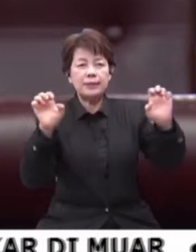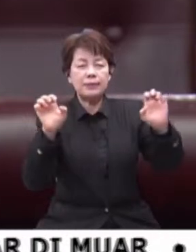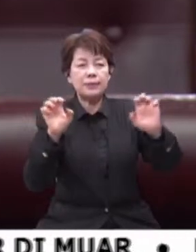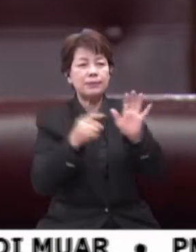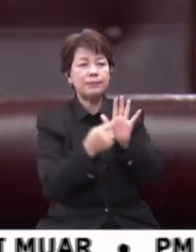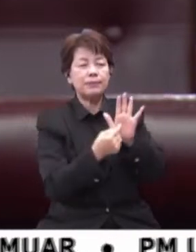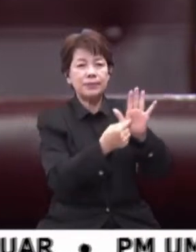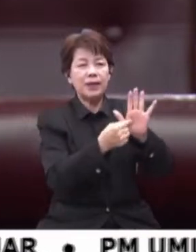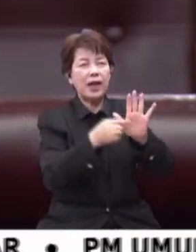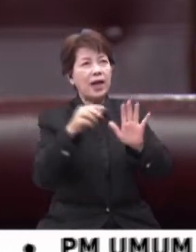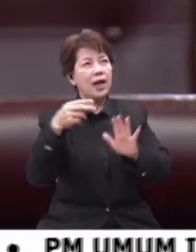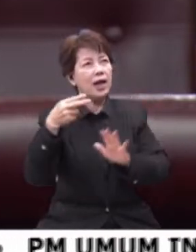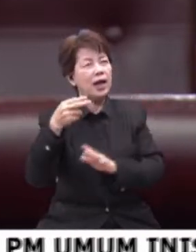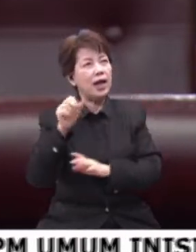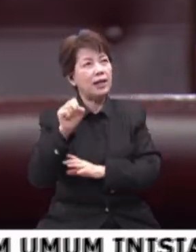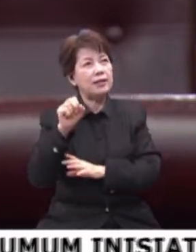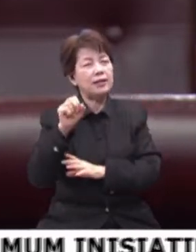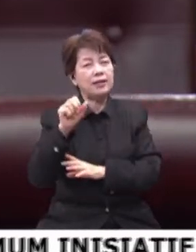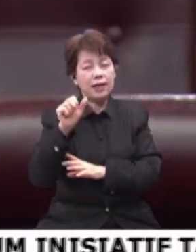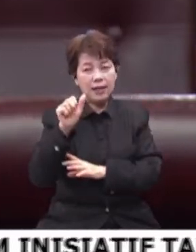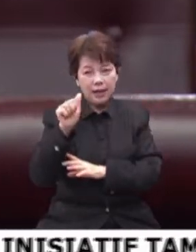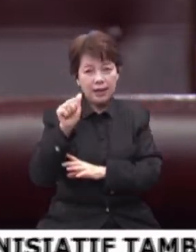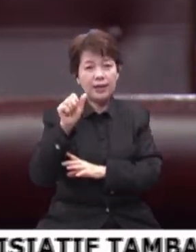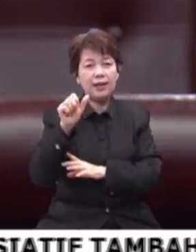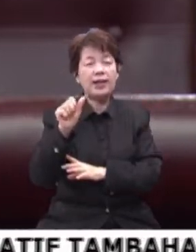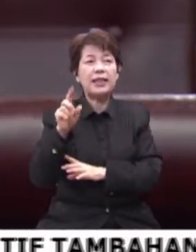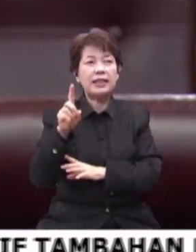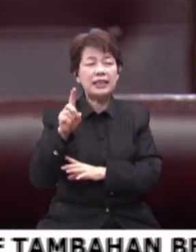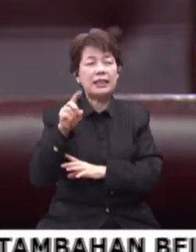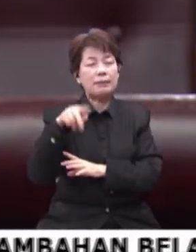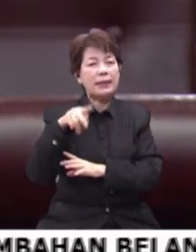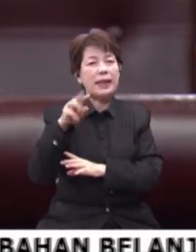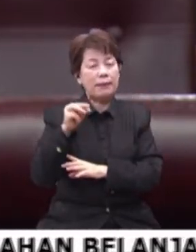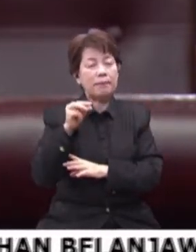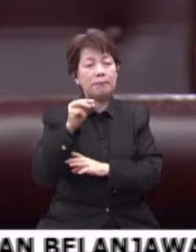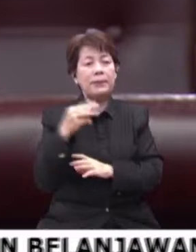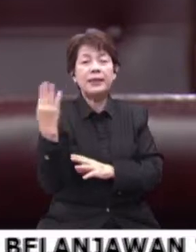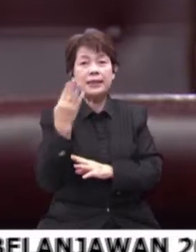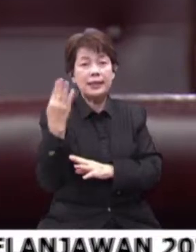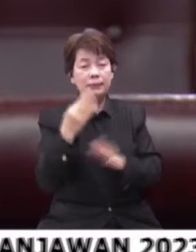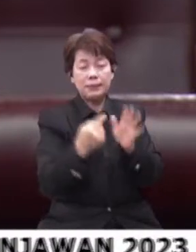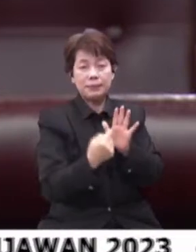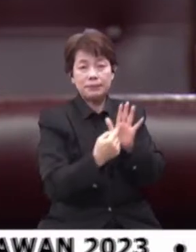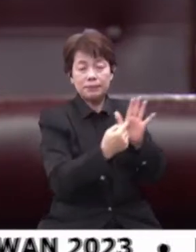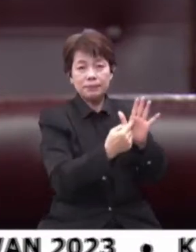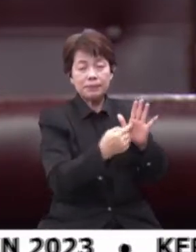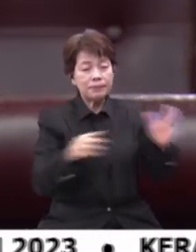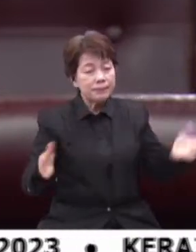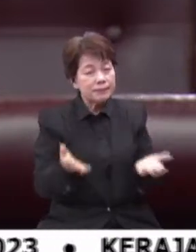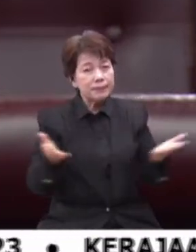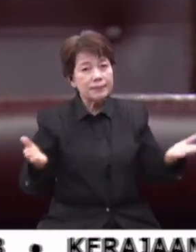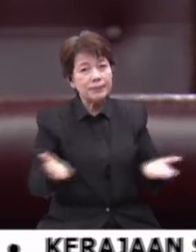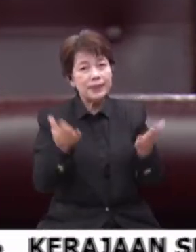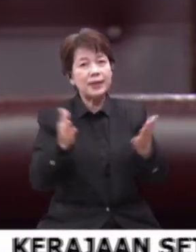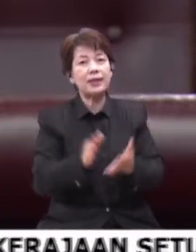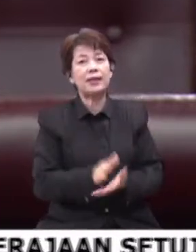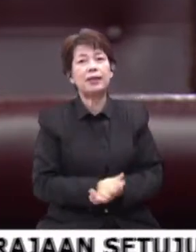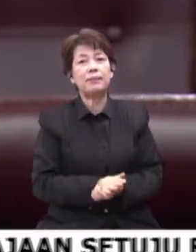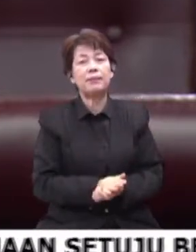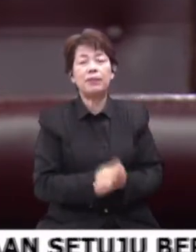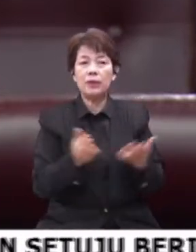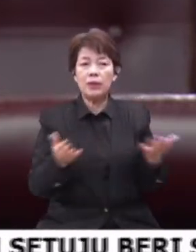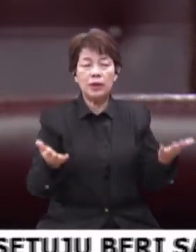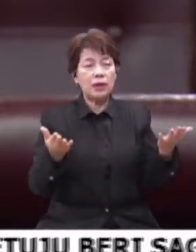DM 27 atau 22 Artinya kita senantiasa sekarang memberi galakan di samping